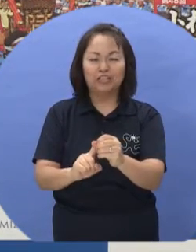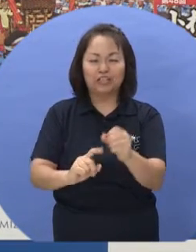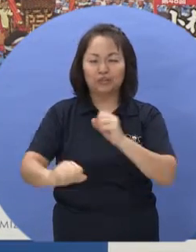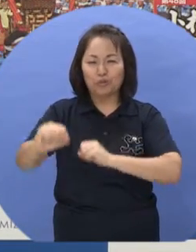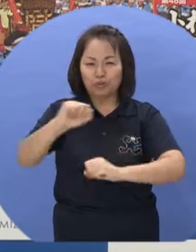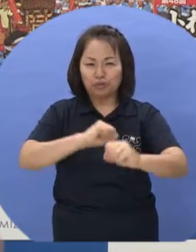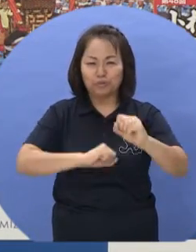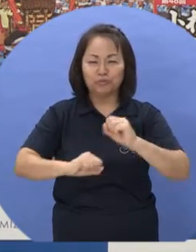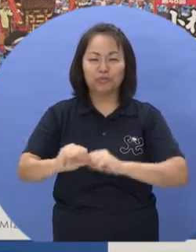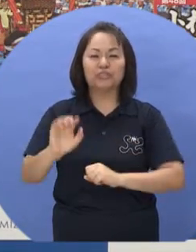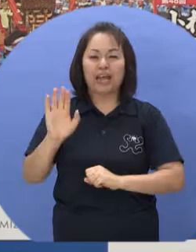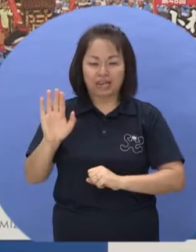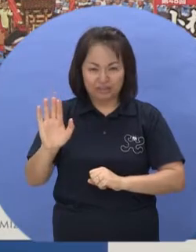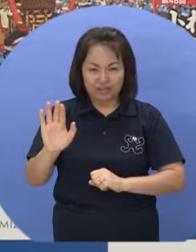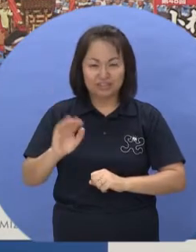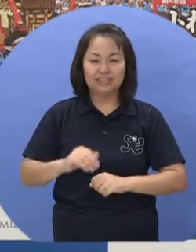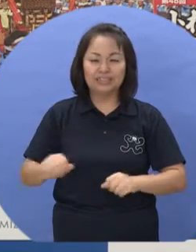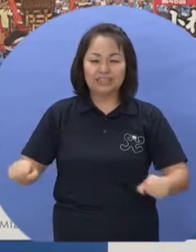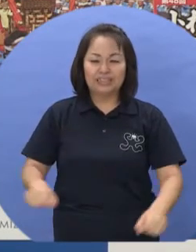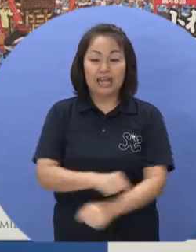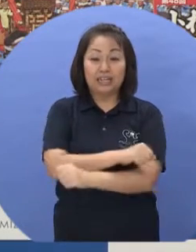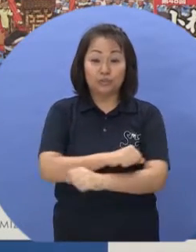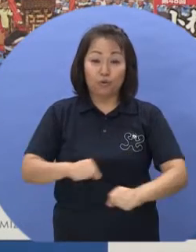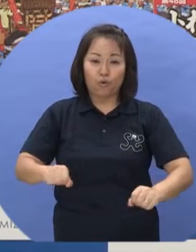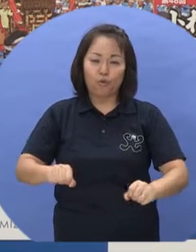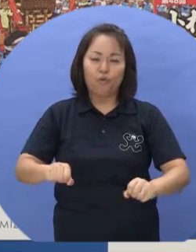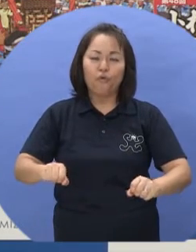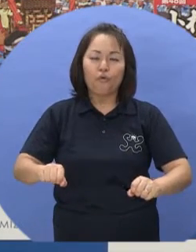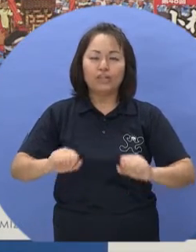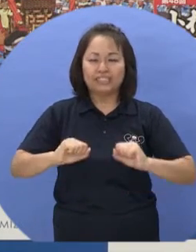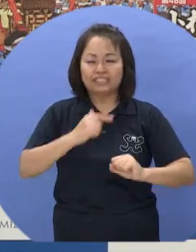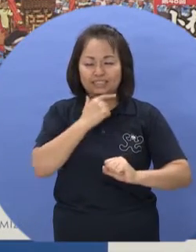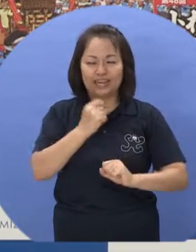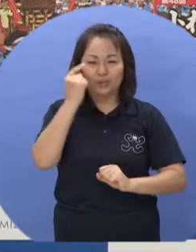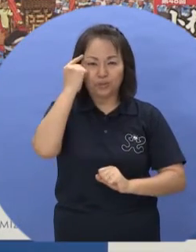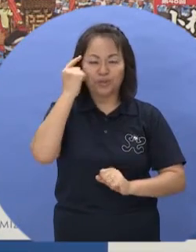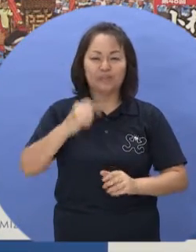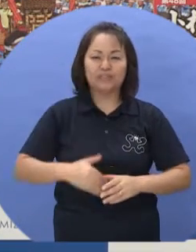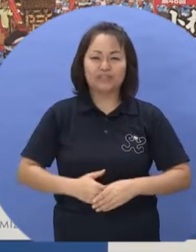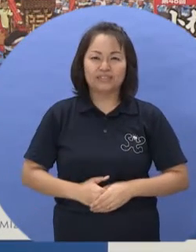して、この体操を普及をしていきたいというふうに考えているところであります。